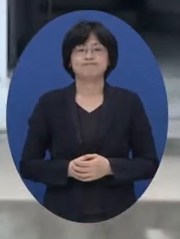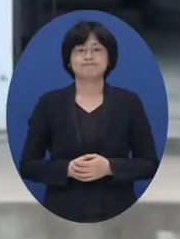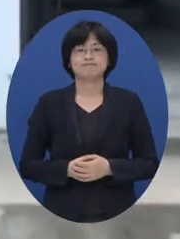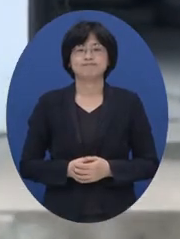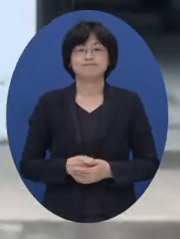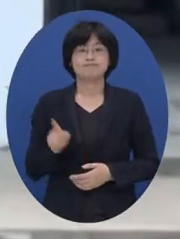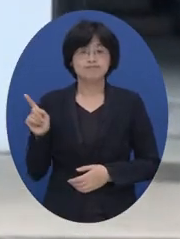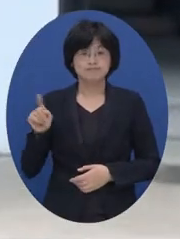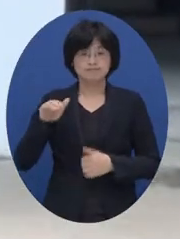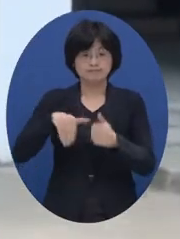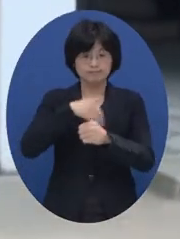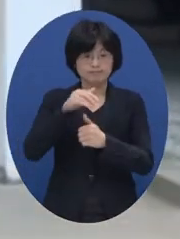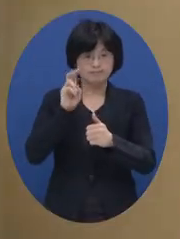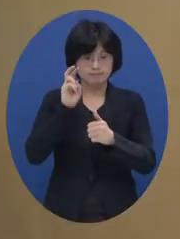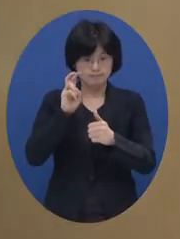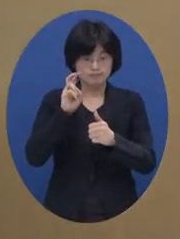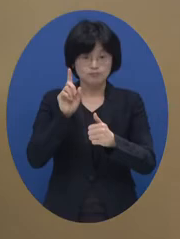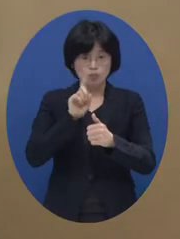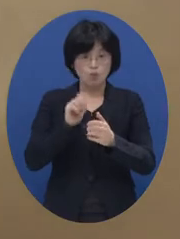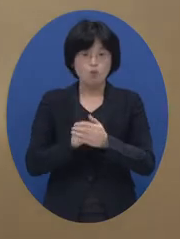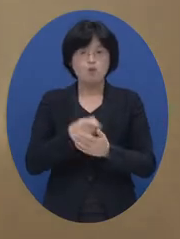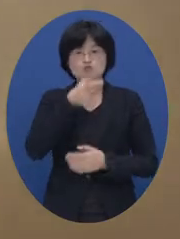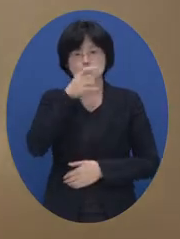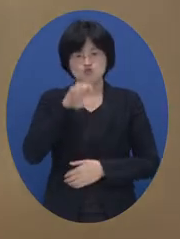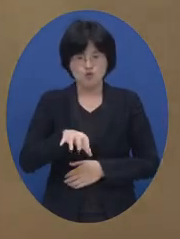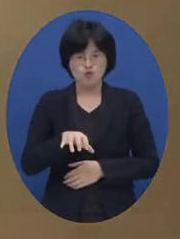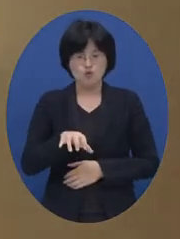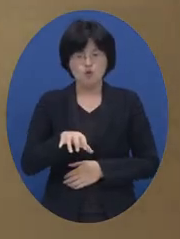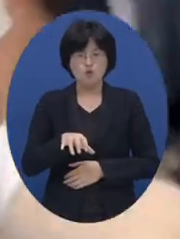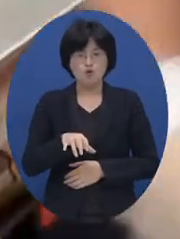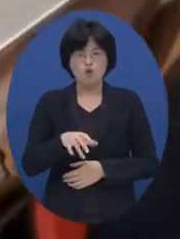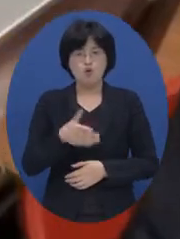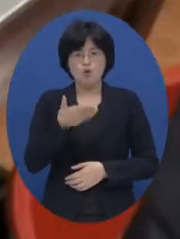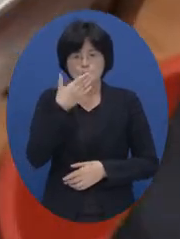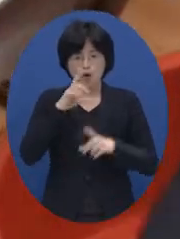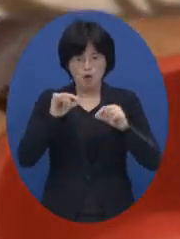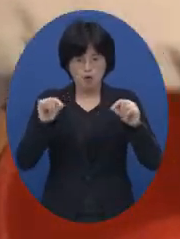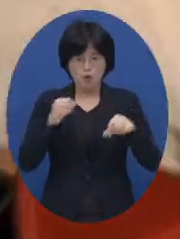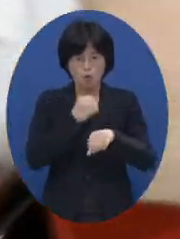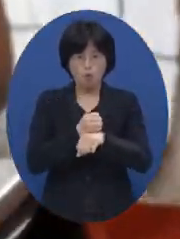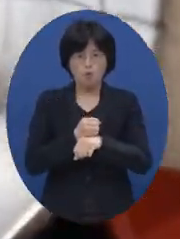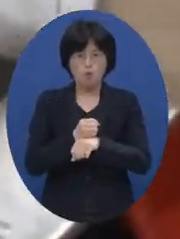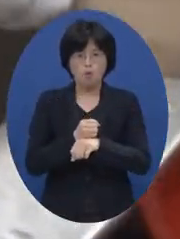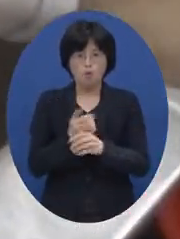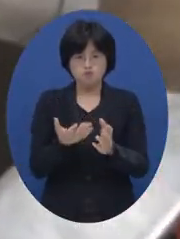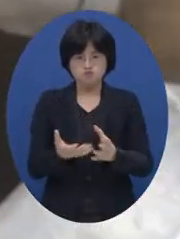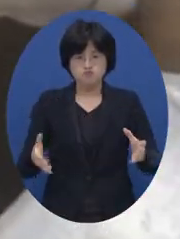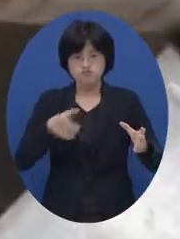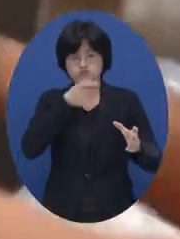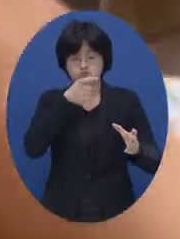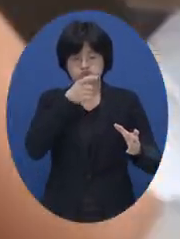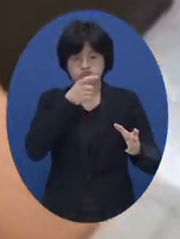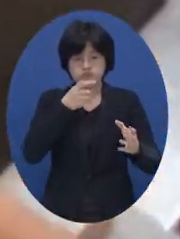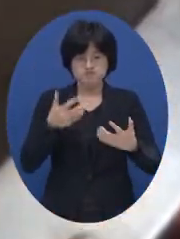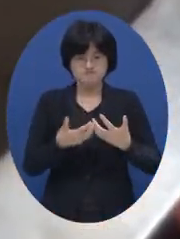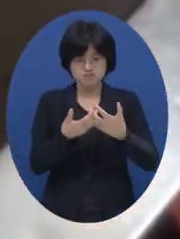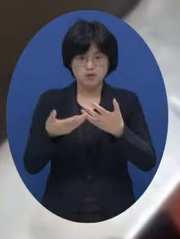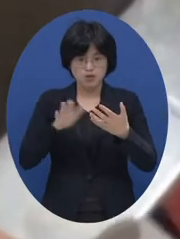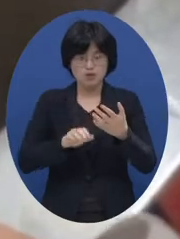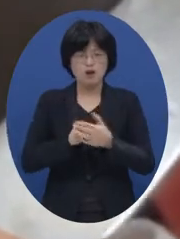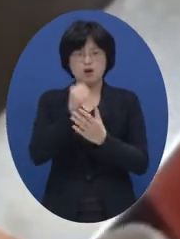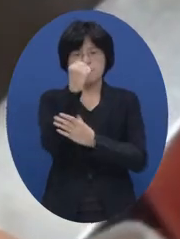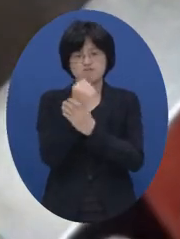주변 학교로 식자재를 납품하는 수원의 한 업체 싶다만 마늘이 칭 크 대 가득 담겨 있는데 건져 보니 온통